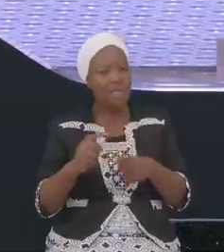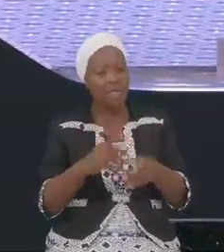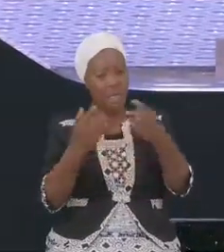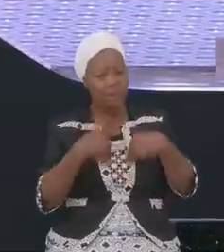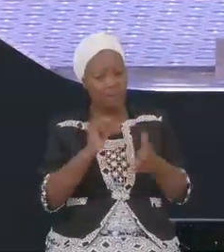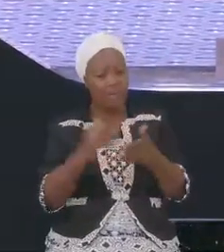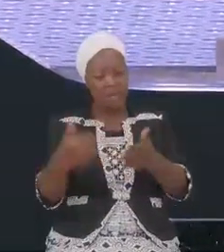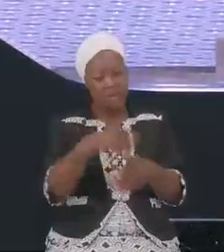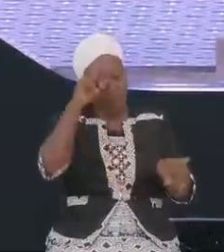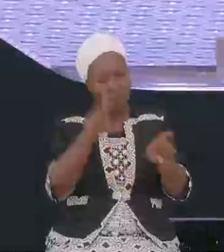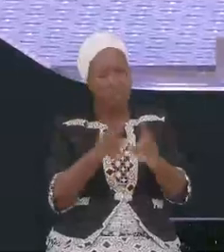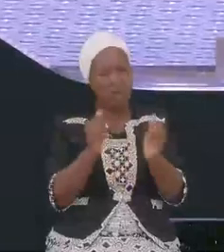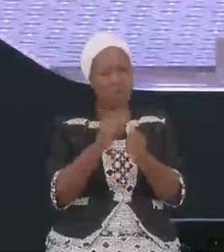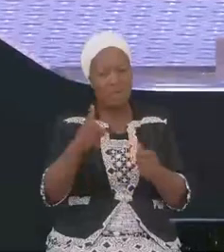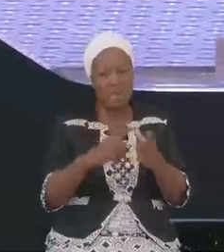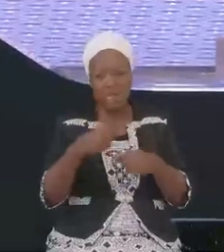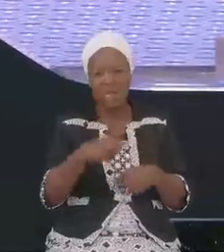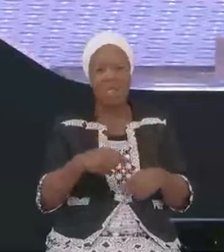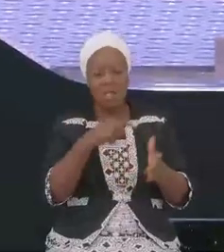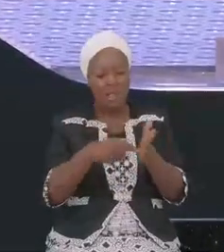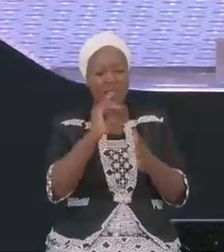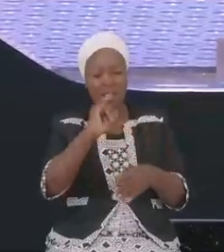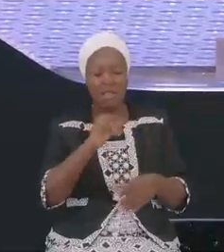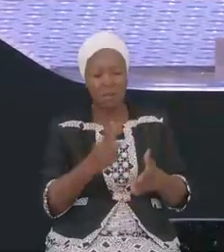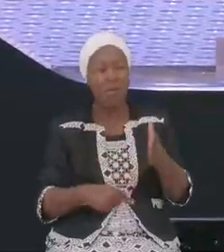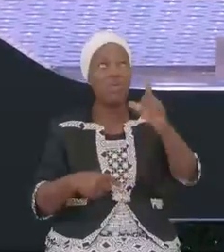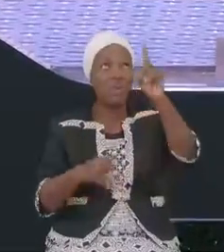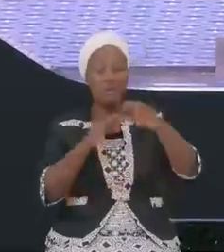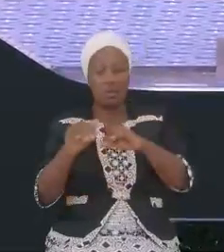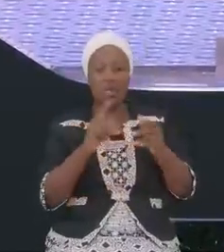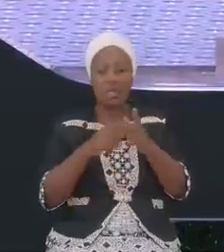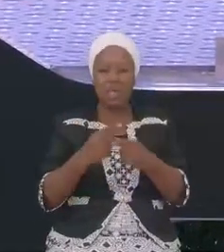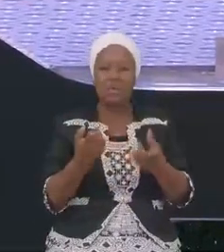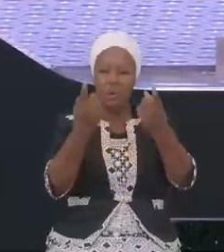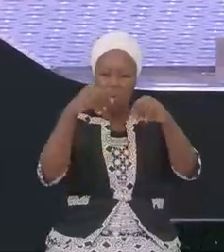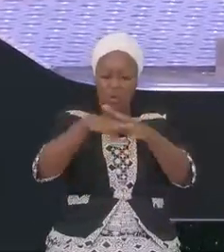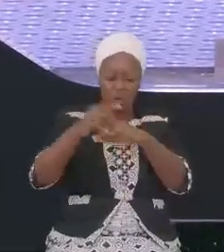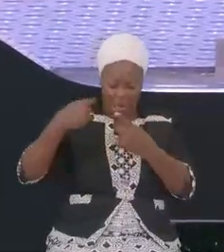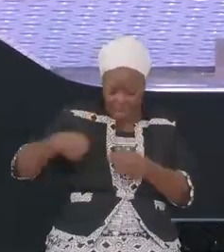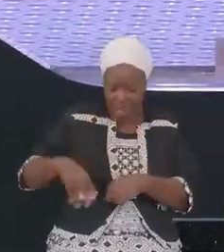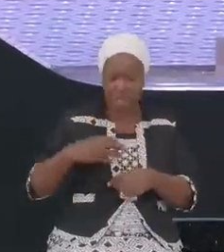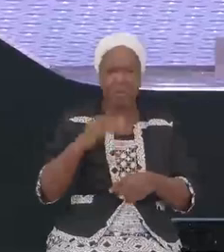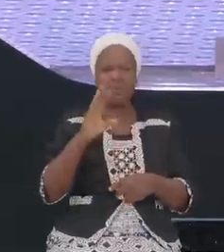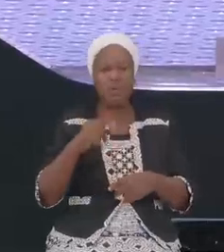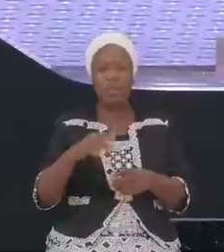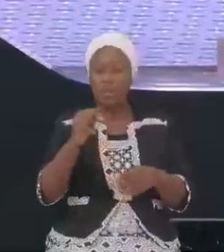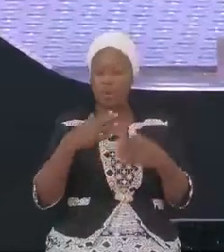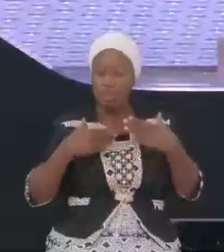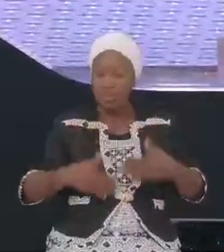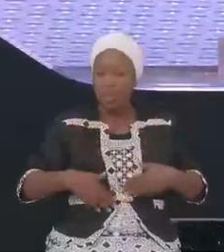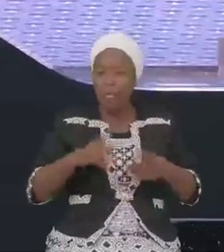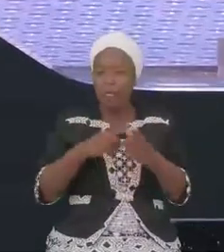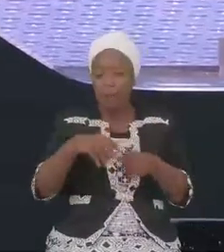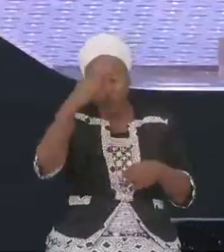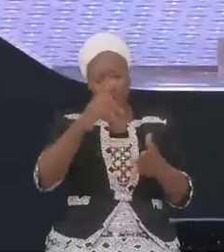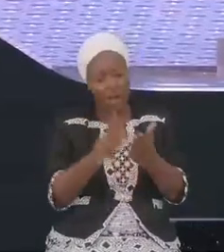il fait l'alliance nouvelle avec toi, que voici ce que tu dois faire de tout ton cœur, parce que la loi est écrite dans ton cœur, tu dois aimer le Seigneur,